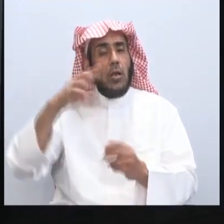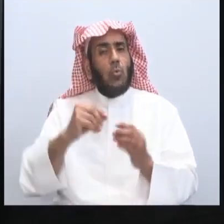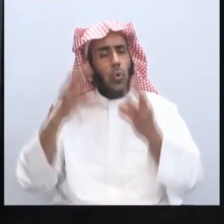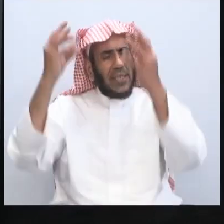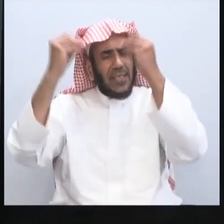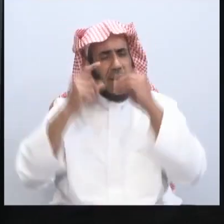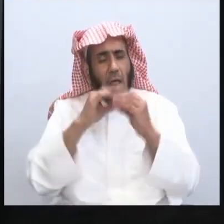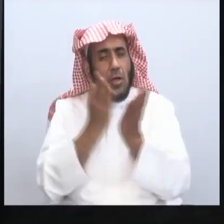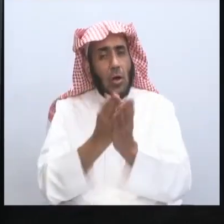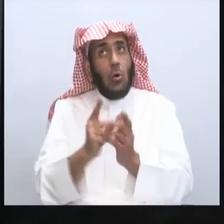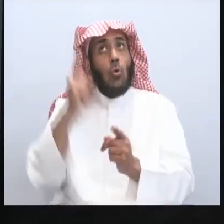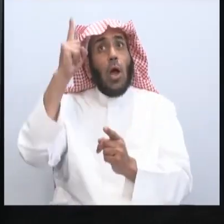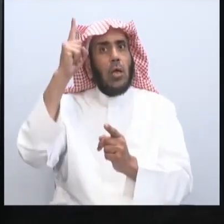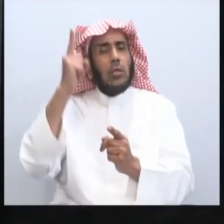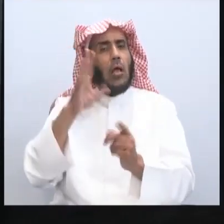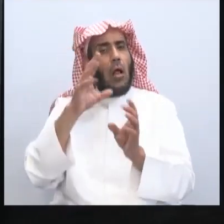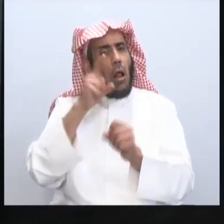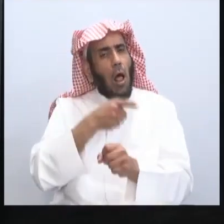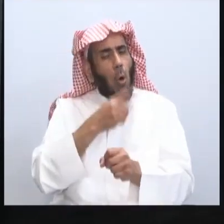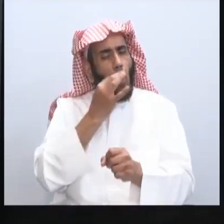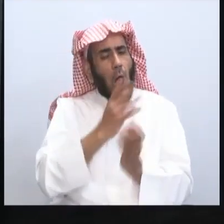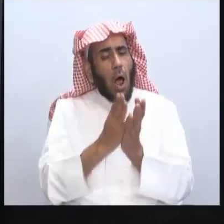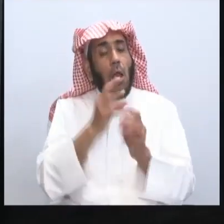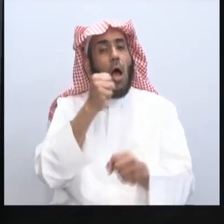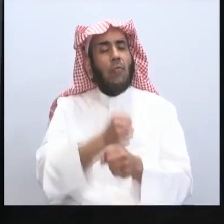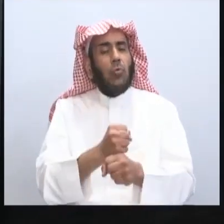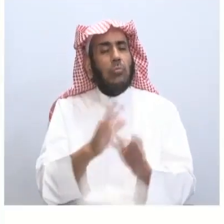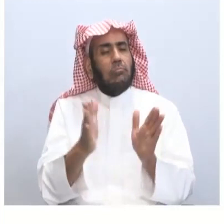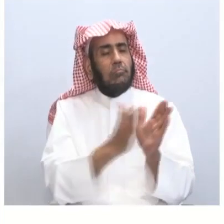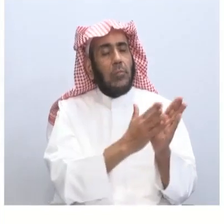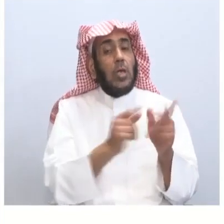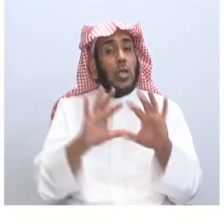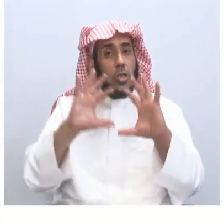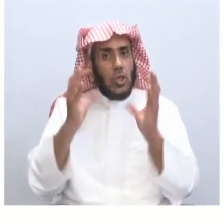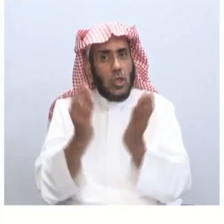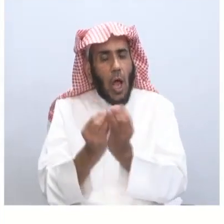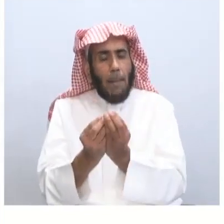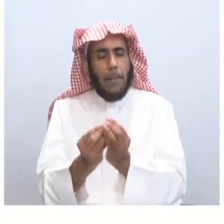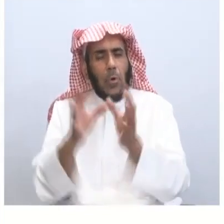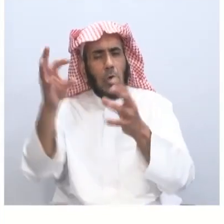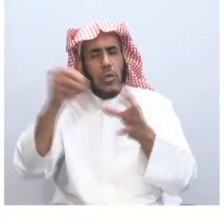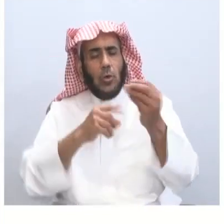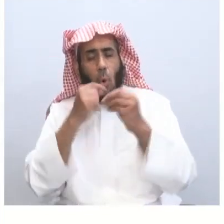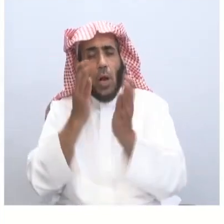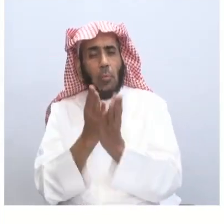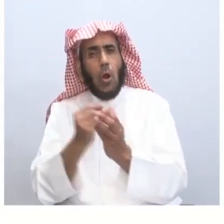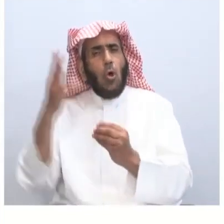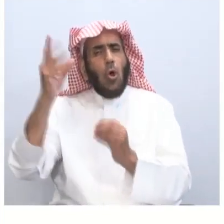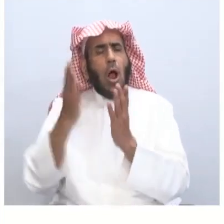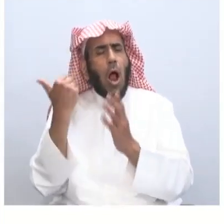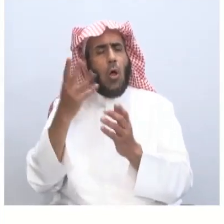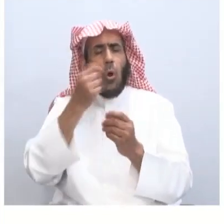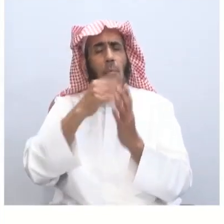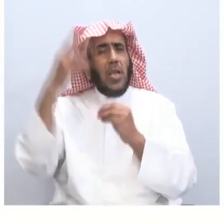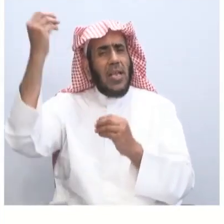الذكر وانا له لحافظون جمع القران الكريم كان القران الكريم ينزل على رسول